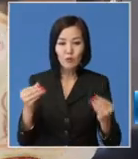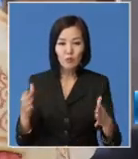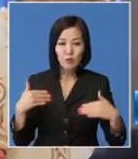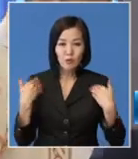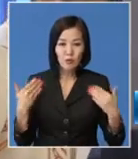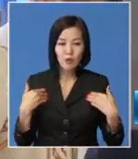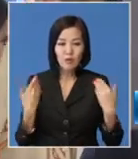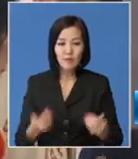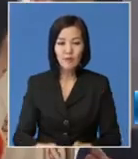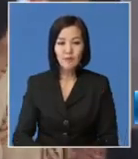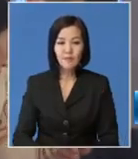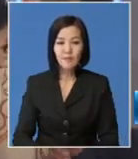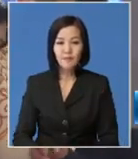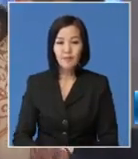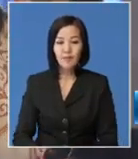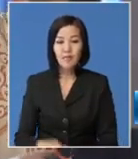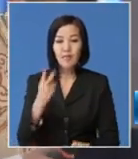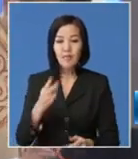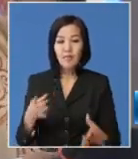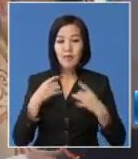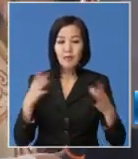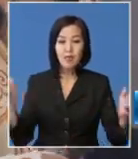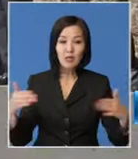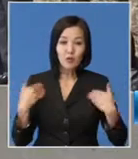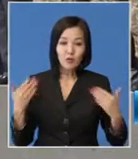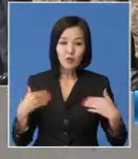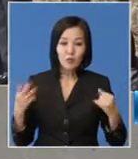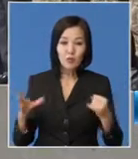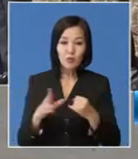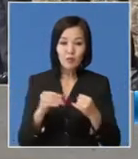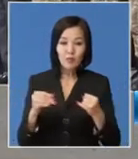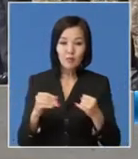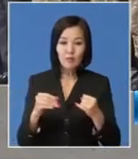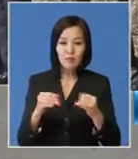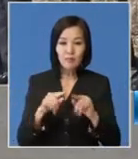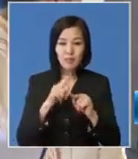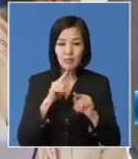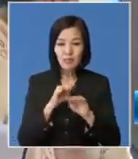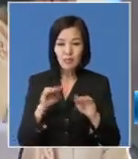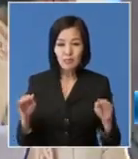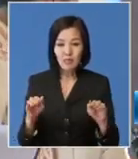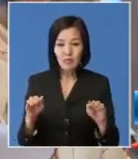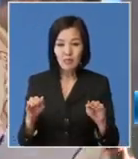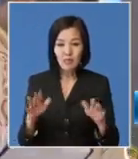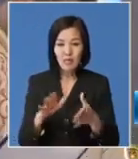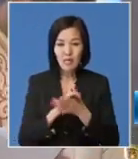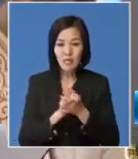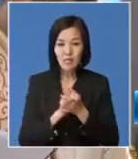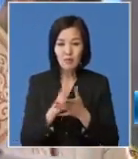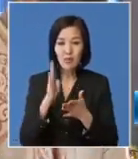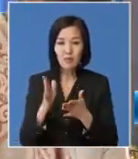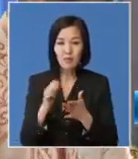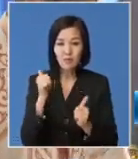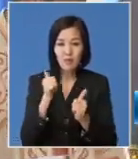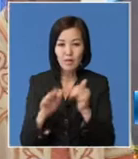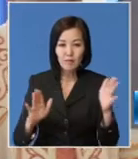құттықтаймын. Қос мереке құтты болып, жерімізді тыныштық, елімізді бейбітшілік, ынтымақ жайласын. Әрбір